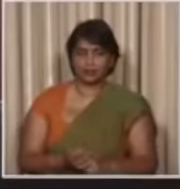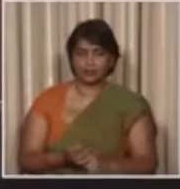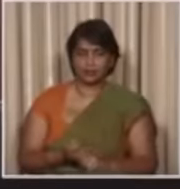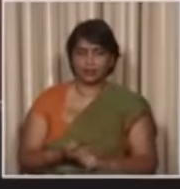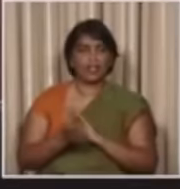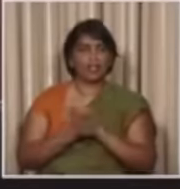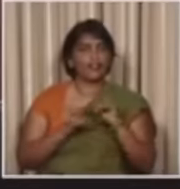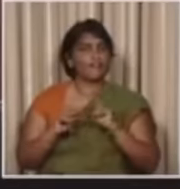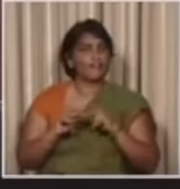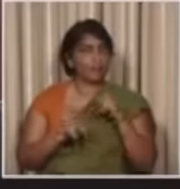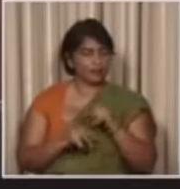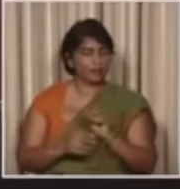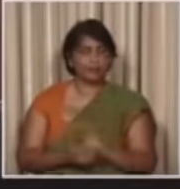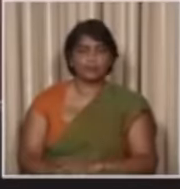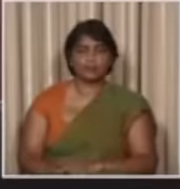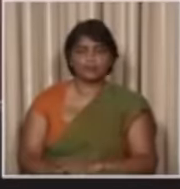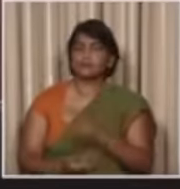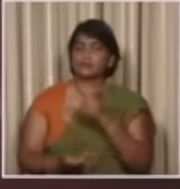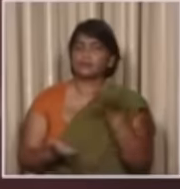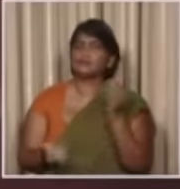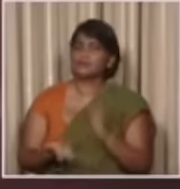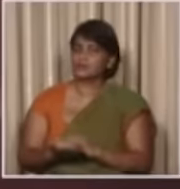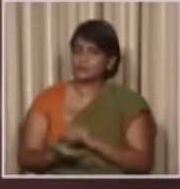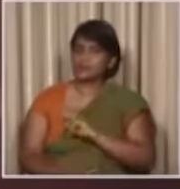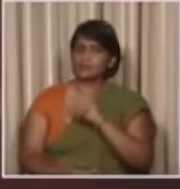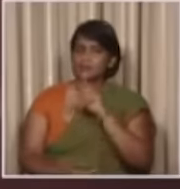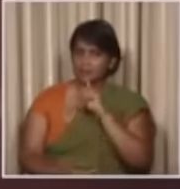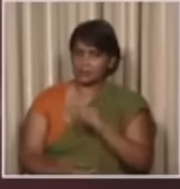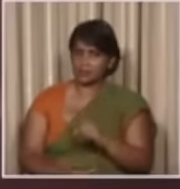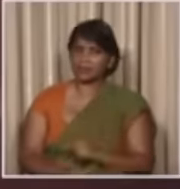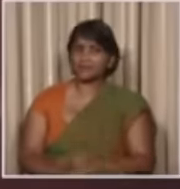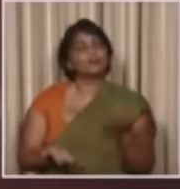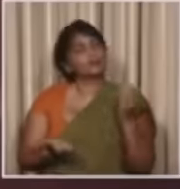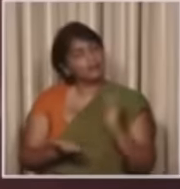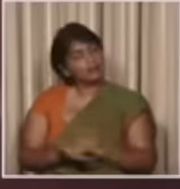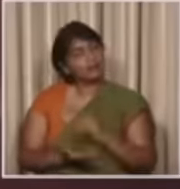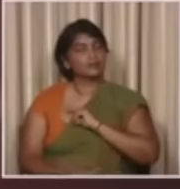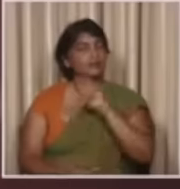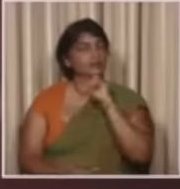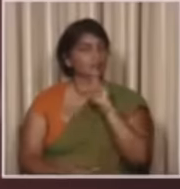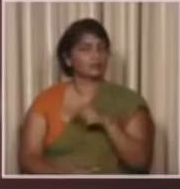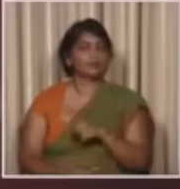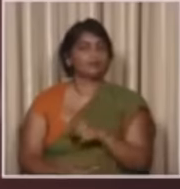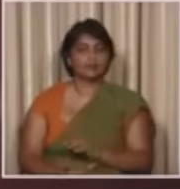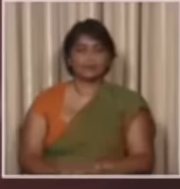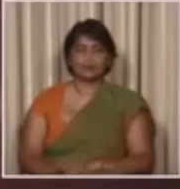හරියෙන් පෙන්නන්න නේද දැන් මෙතුමා නැවත වතාවක් කිව්වා නැවත වතාවක් මෙතනදිම කිව්වා